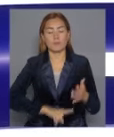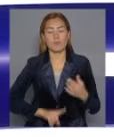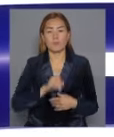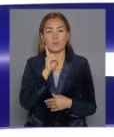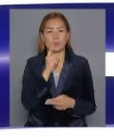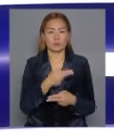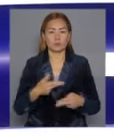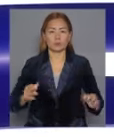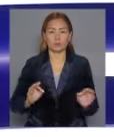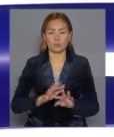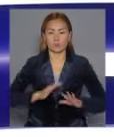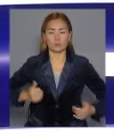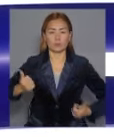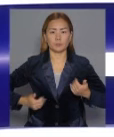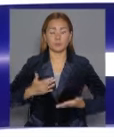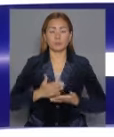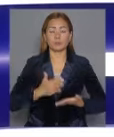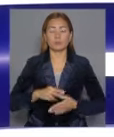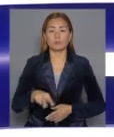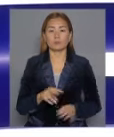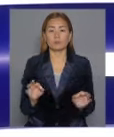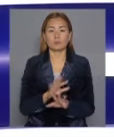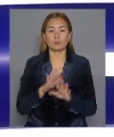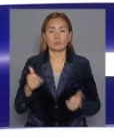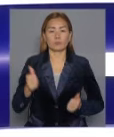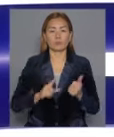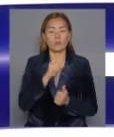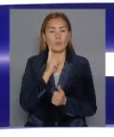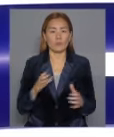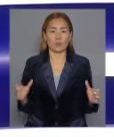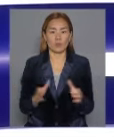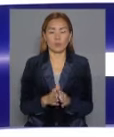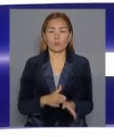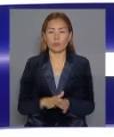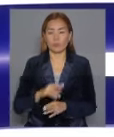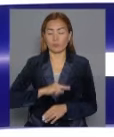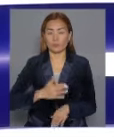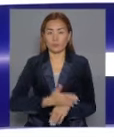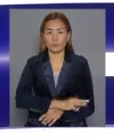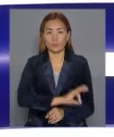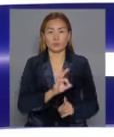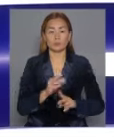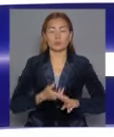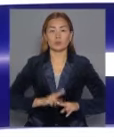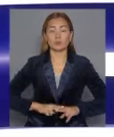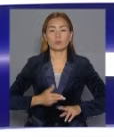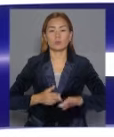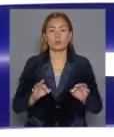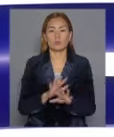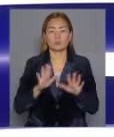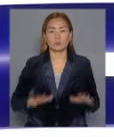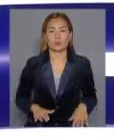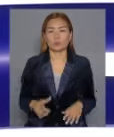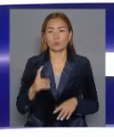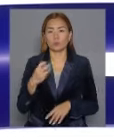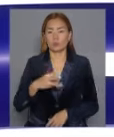атты поэзиялық кеш өтті. Әдеби шара Атырау жастар фестивалі аясында жүзеге асты. Мақсаты да бұл жыр додасы